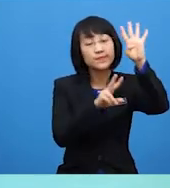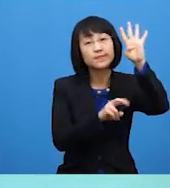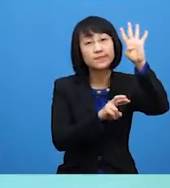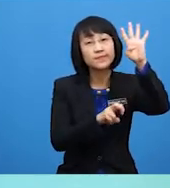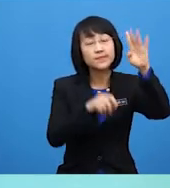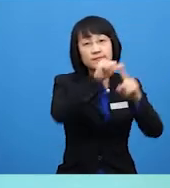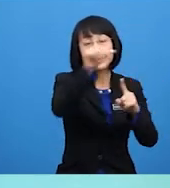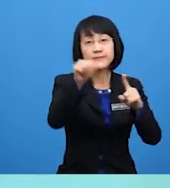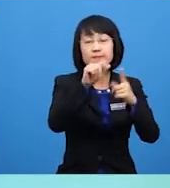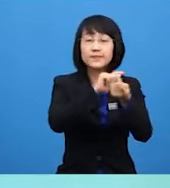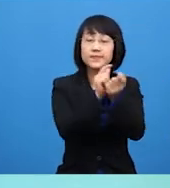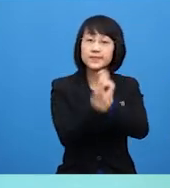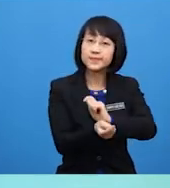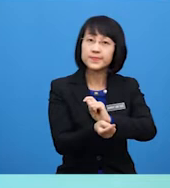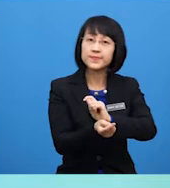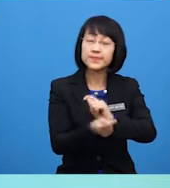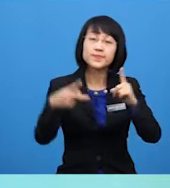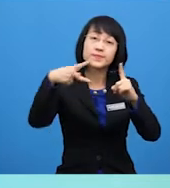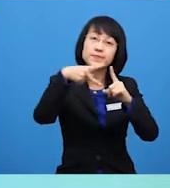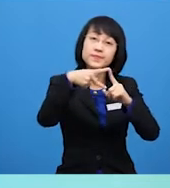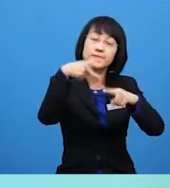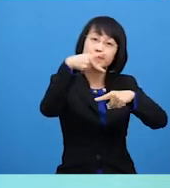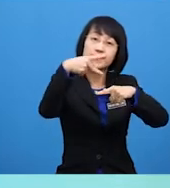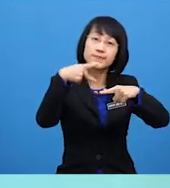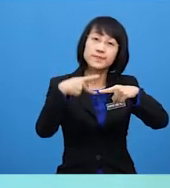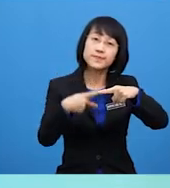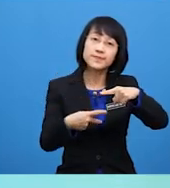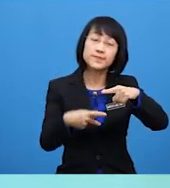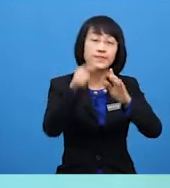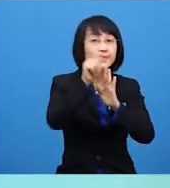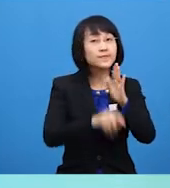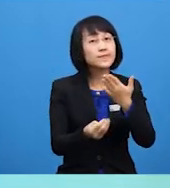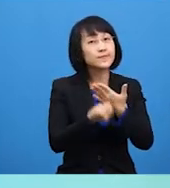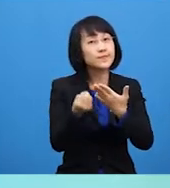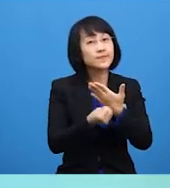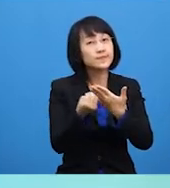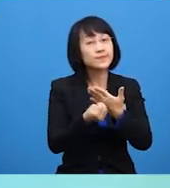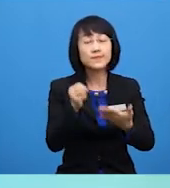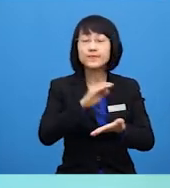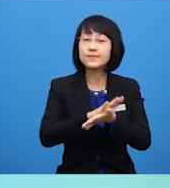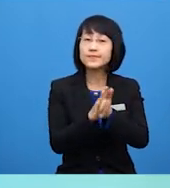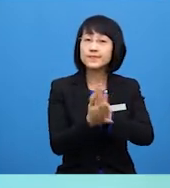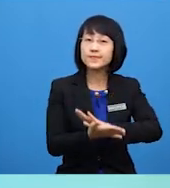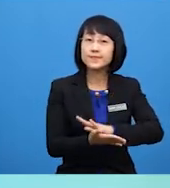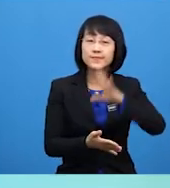14/20 apabila ditukarkan kepada pecahan termudah